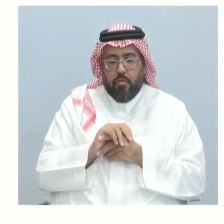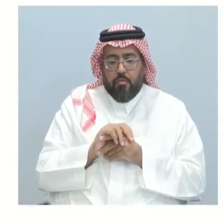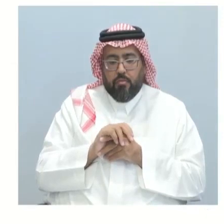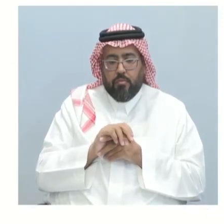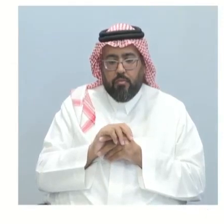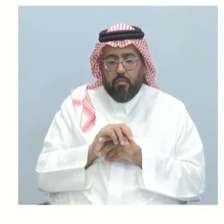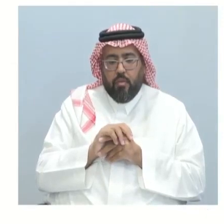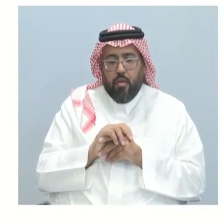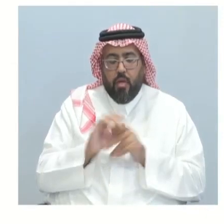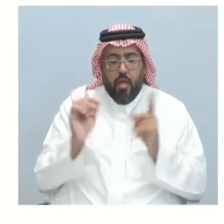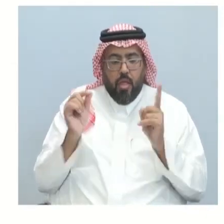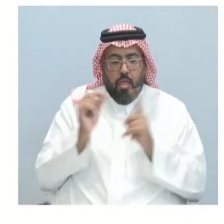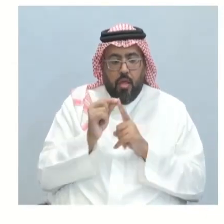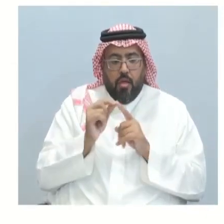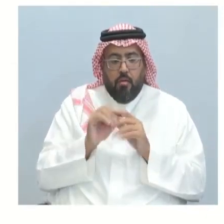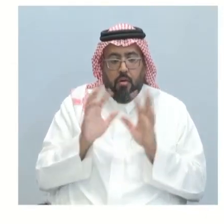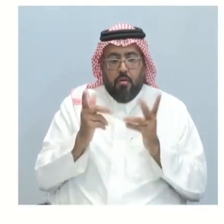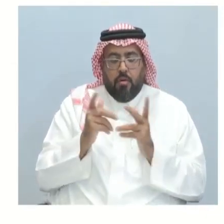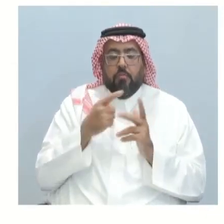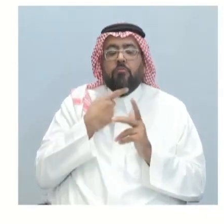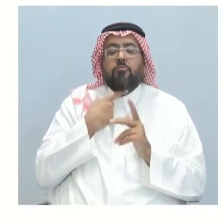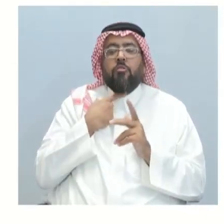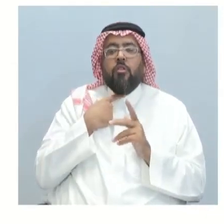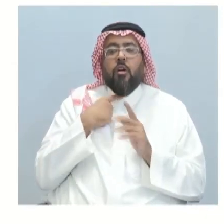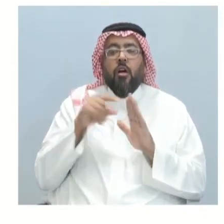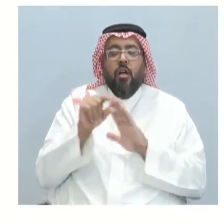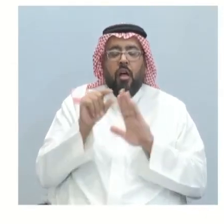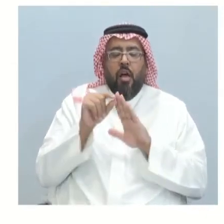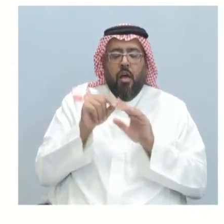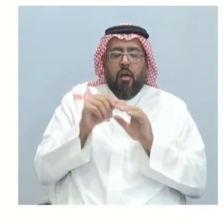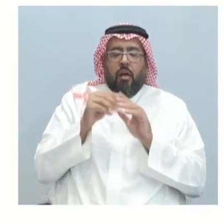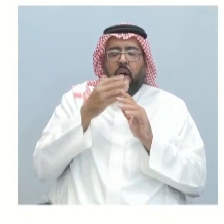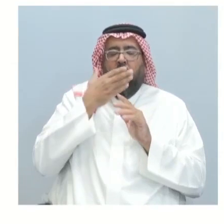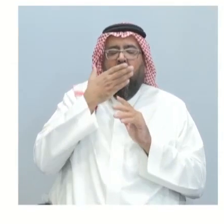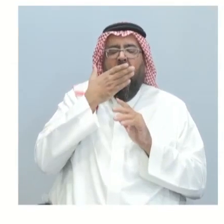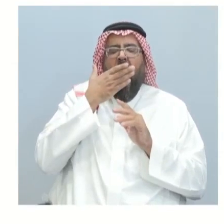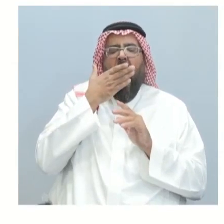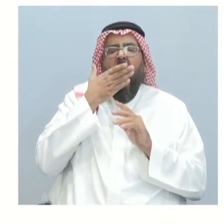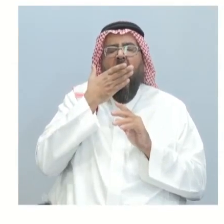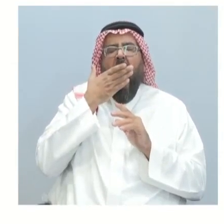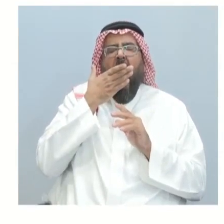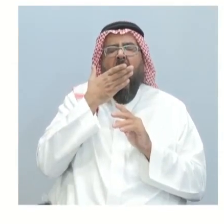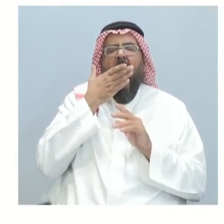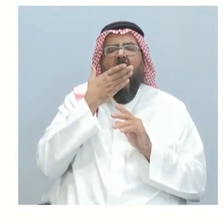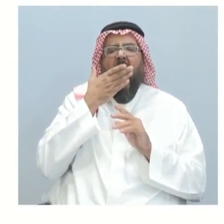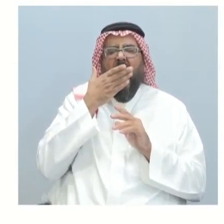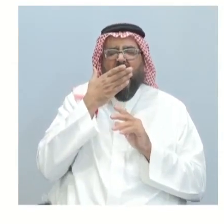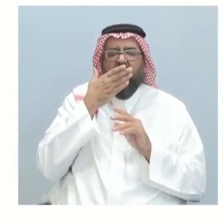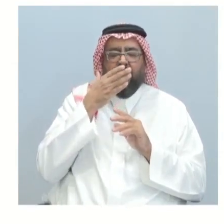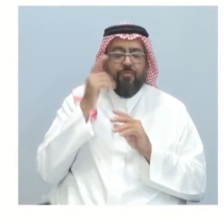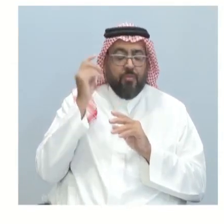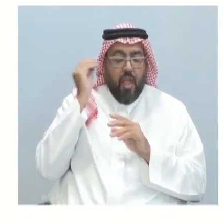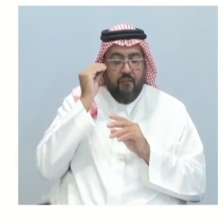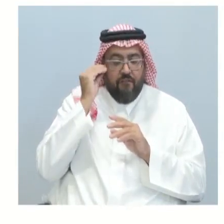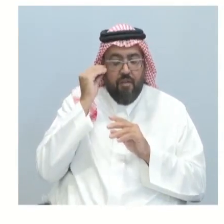طيب الاهداف ما الذي نريده في درسنا لهذا اليوم نريد التالي ان نتعرف على فضل